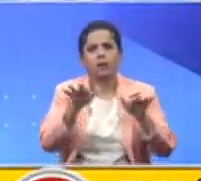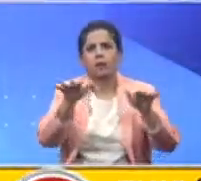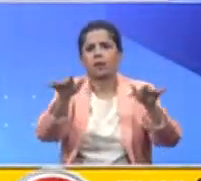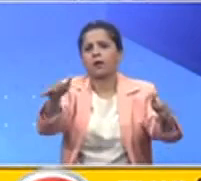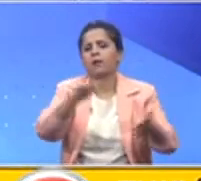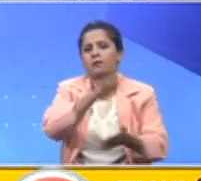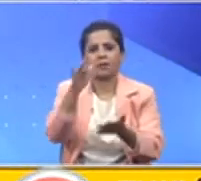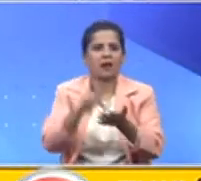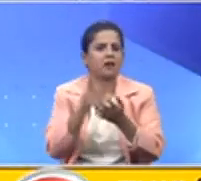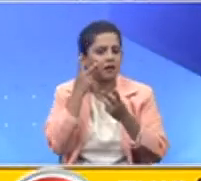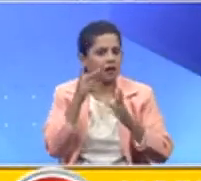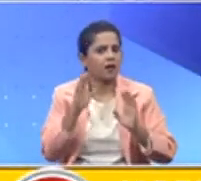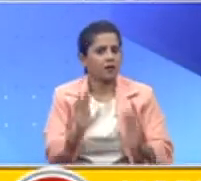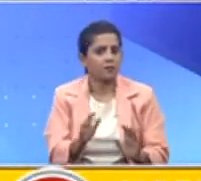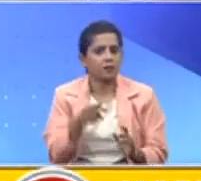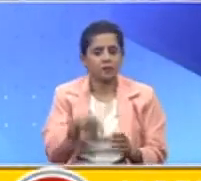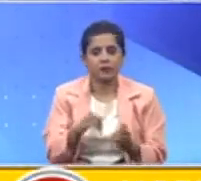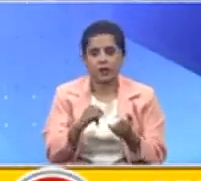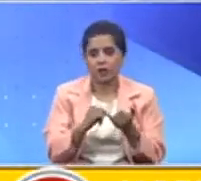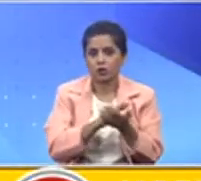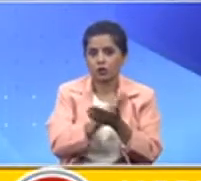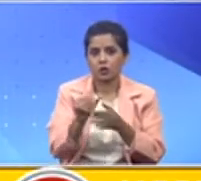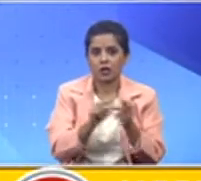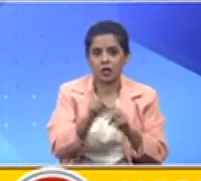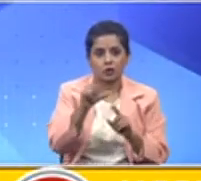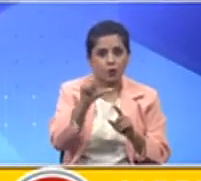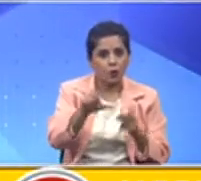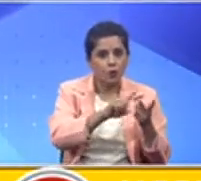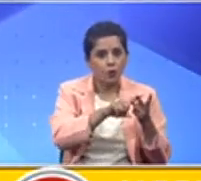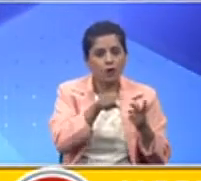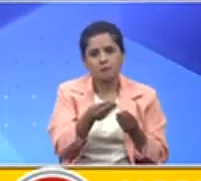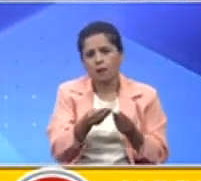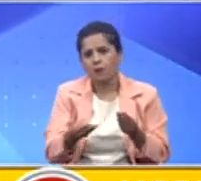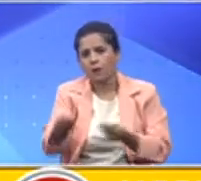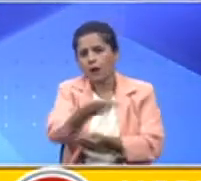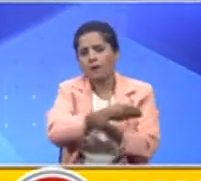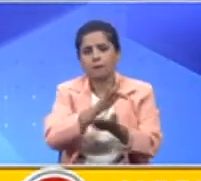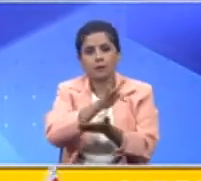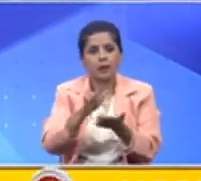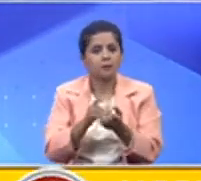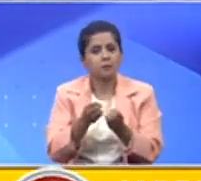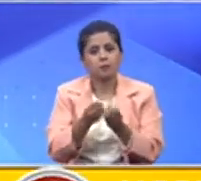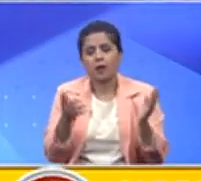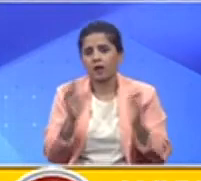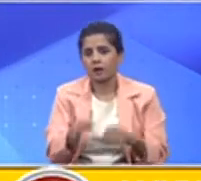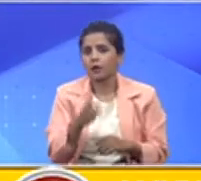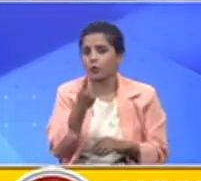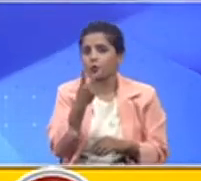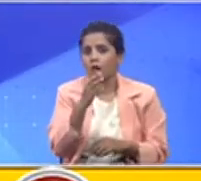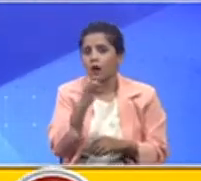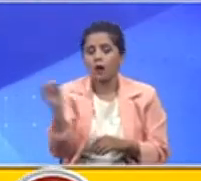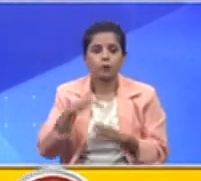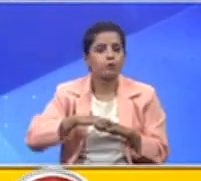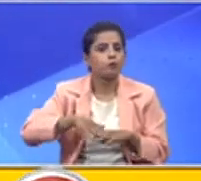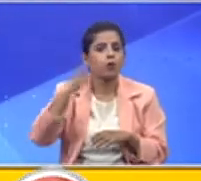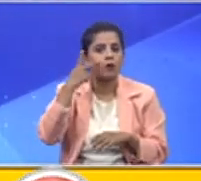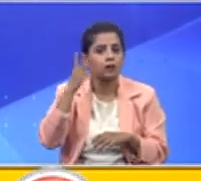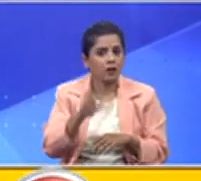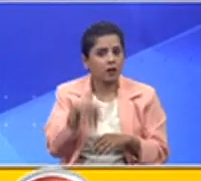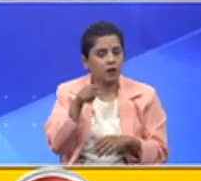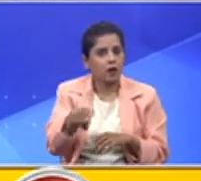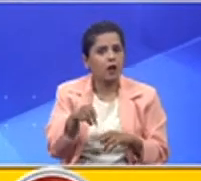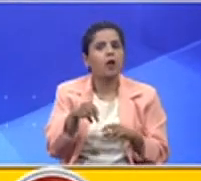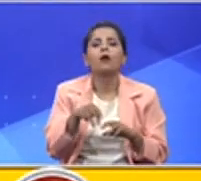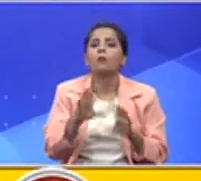फेल रही है सहडोल और उसके आसपास के काफी बड़े इलाके में बारा सो से ज़्यादा फुटबल